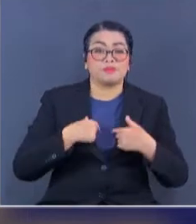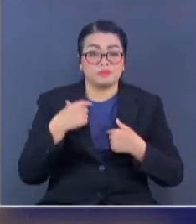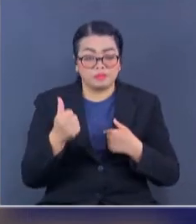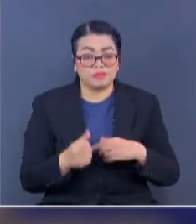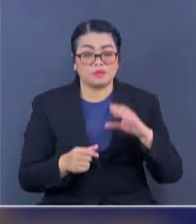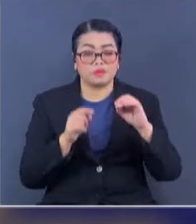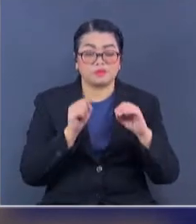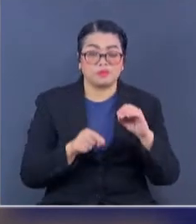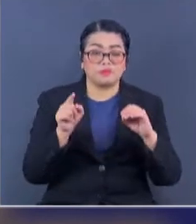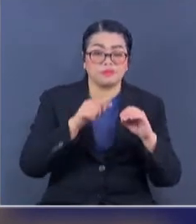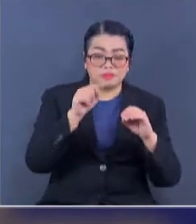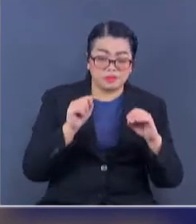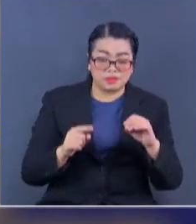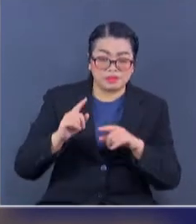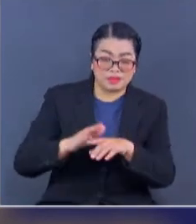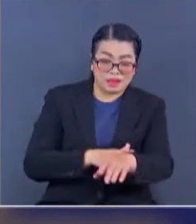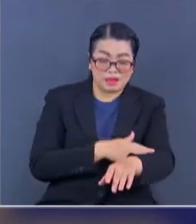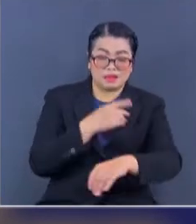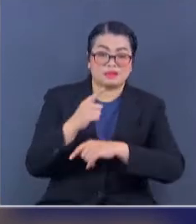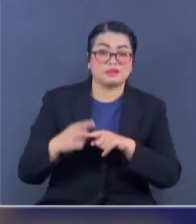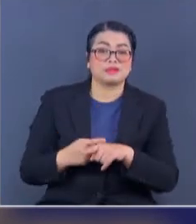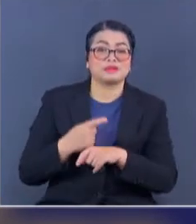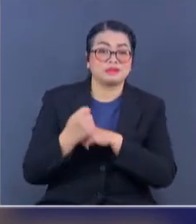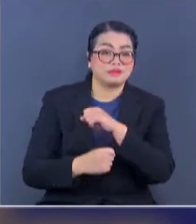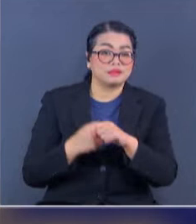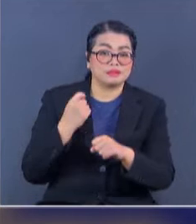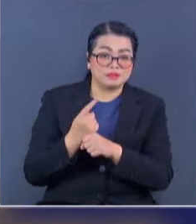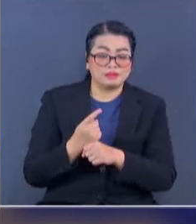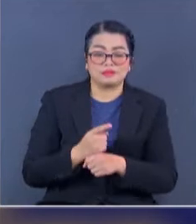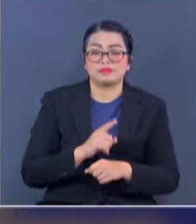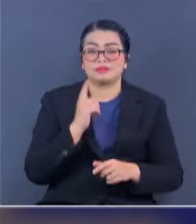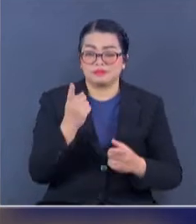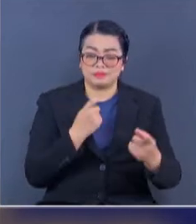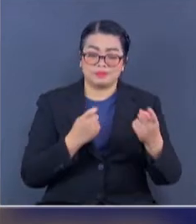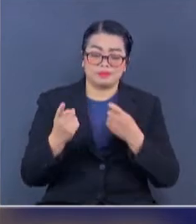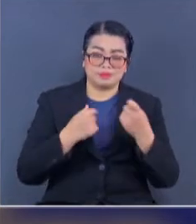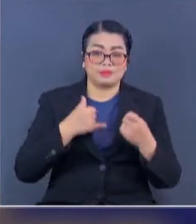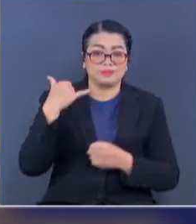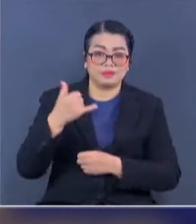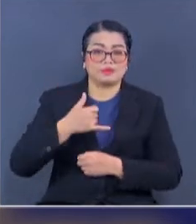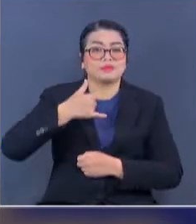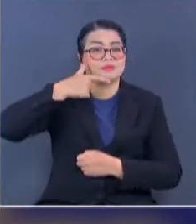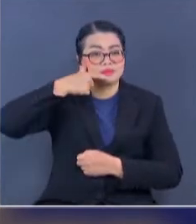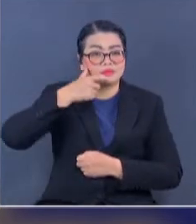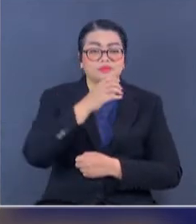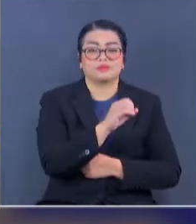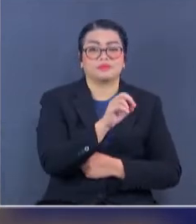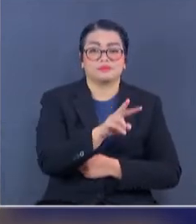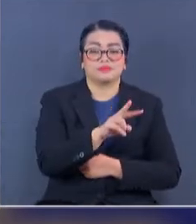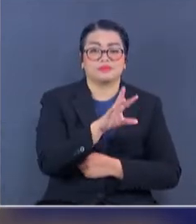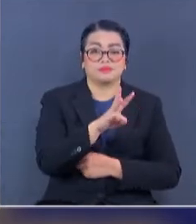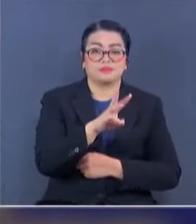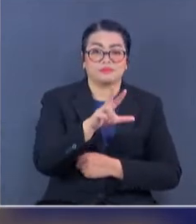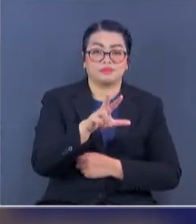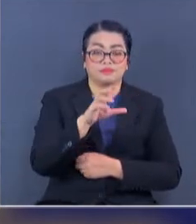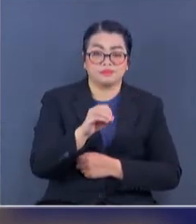ย 0% นานถึง12เดือนโดยทั้งหมดนี้ครับสามารถสอบถามรายละเอียดเพิ่มเติมได้นะครับที่ Call Center